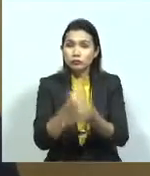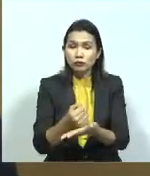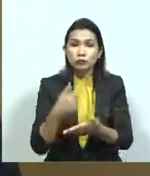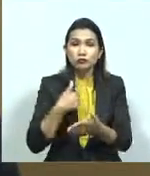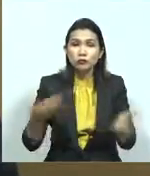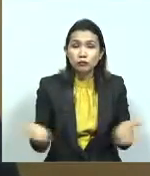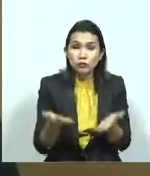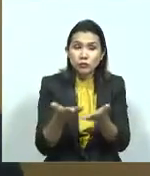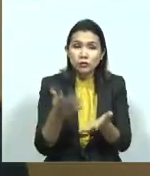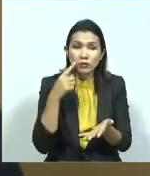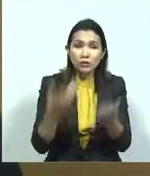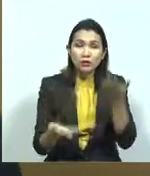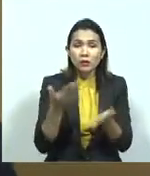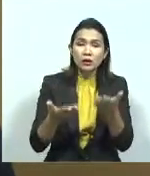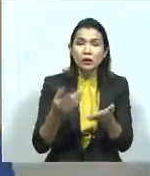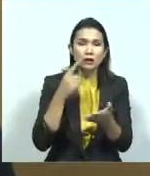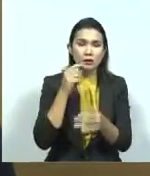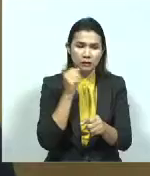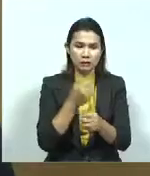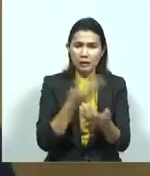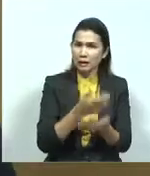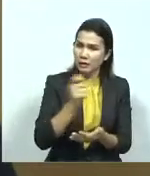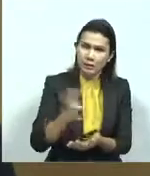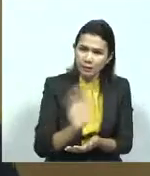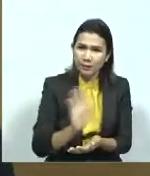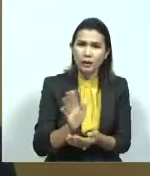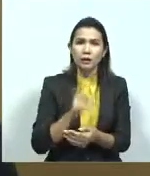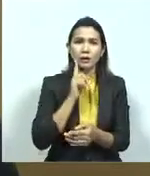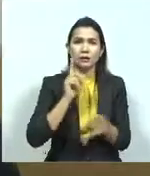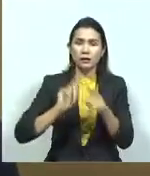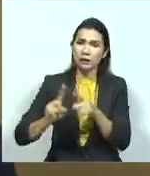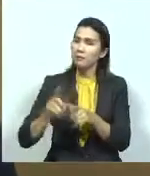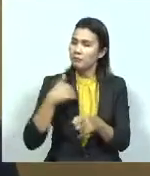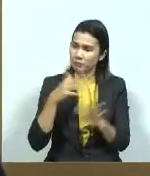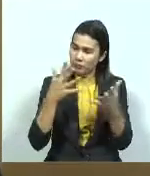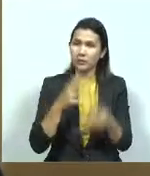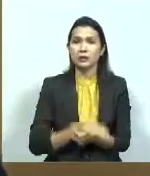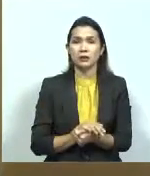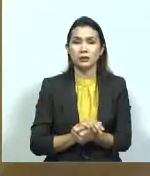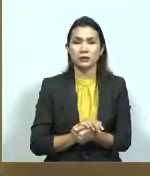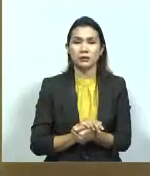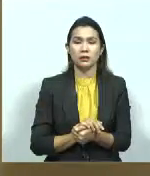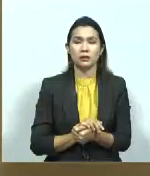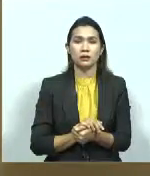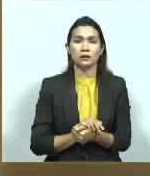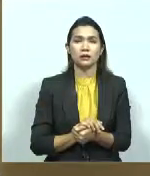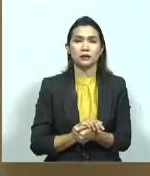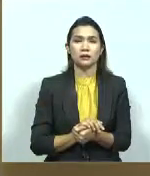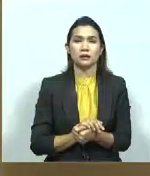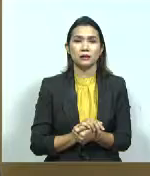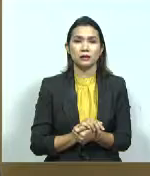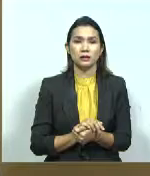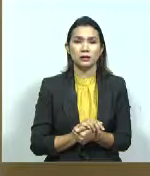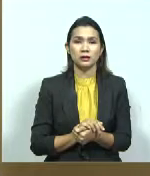นให้มีการหลีกเลี่ยงหรือว่าไม่ชำระชดใช้ค่าเสียหายแต่อย่างใดคือว่าในส่